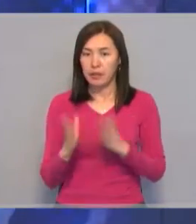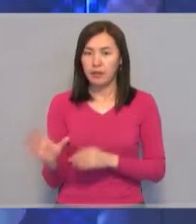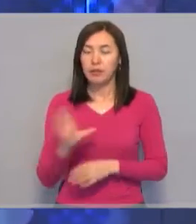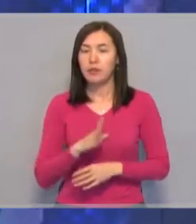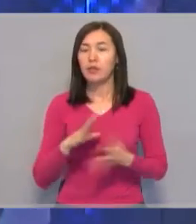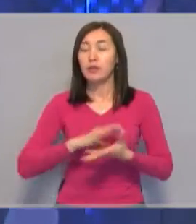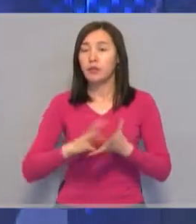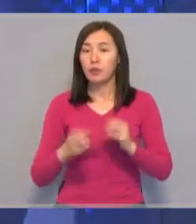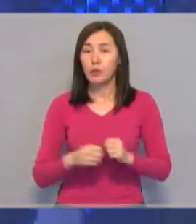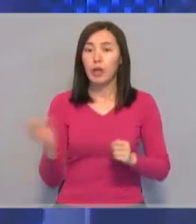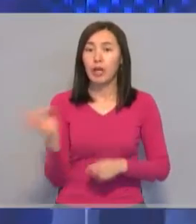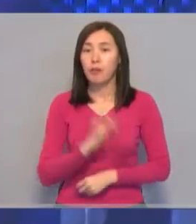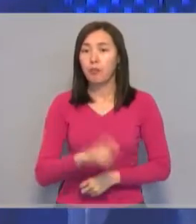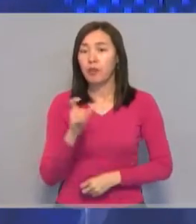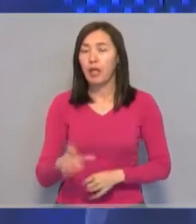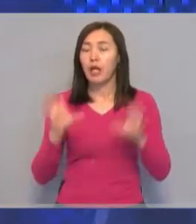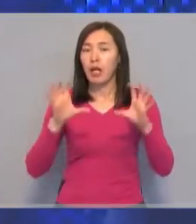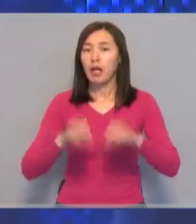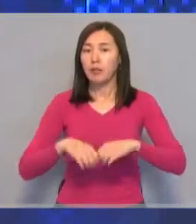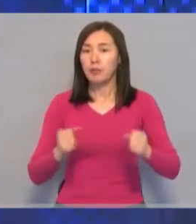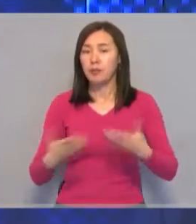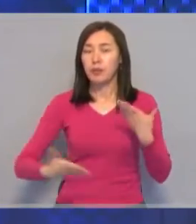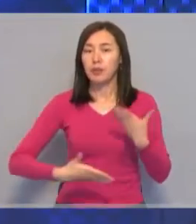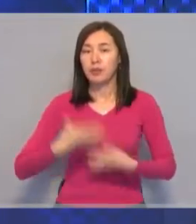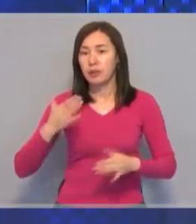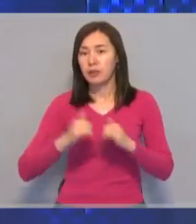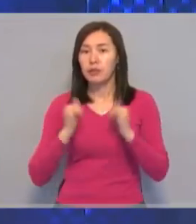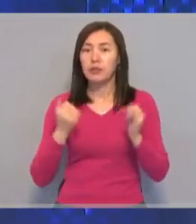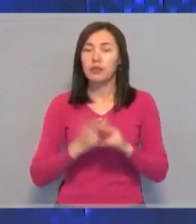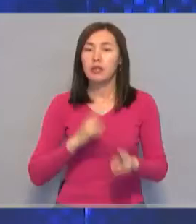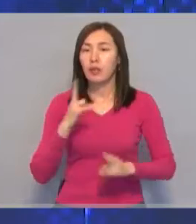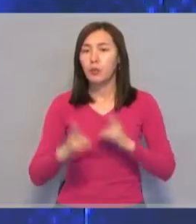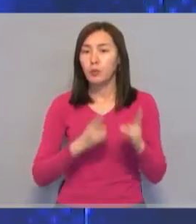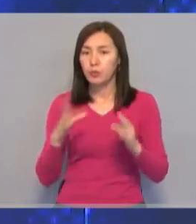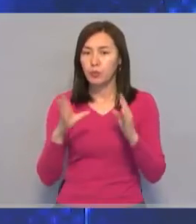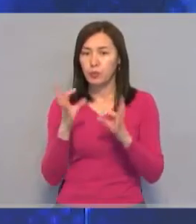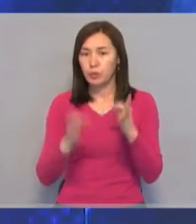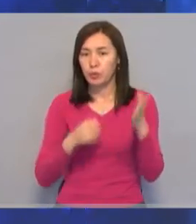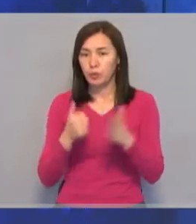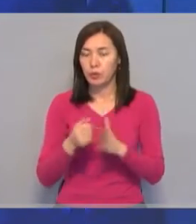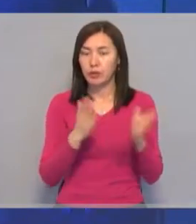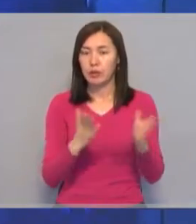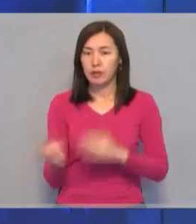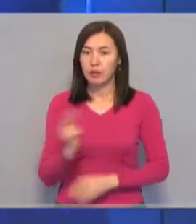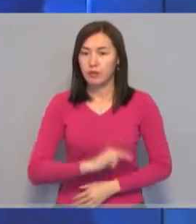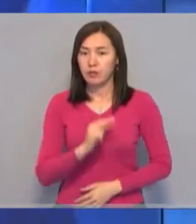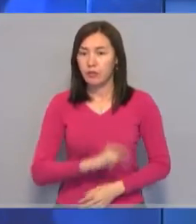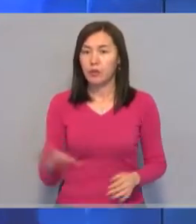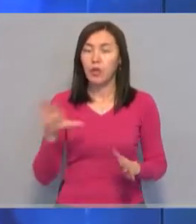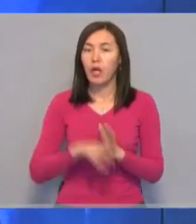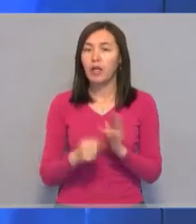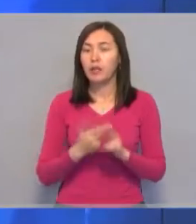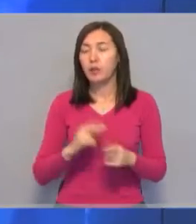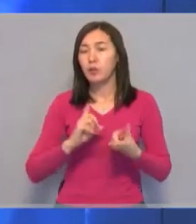түзілді. Нәтижесінде тұтынушылардың құқығын бұзғандардың жауапкершілігі артады. Арыз шағымдардың сотқа дейінгі реттелу тәртібі енгізілді.